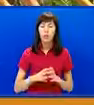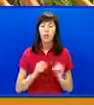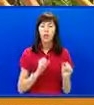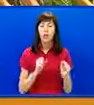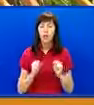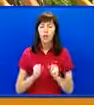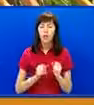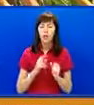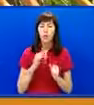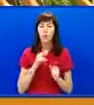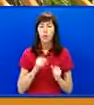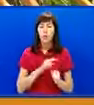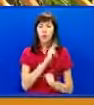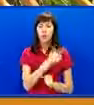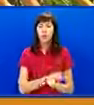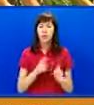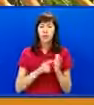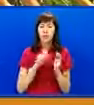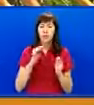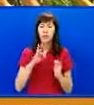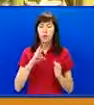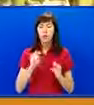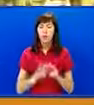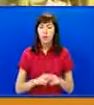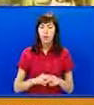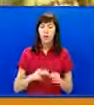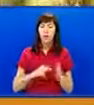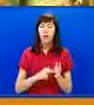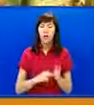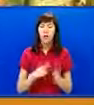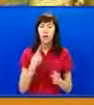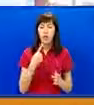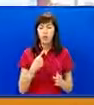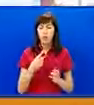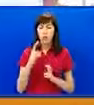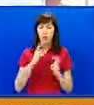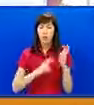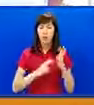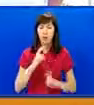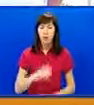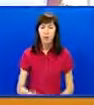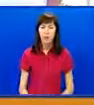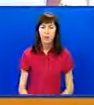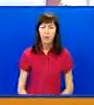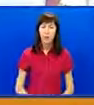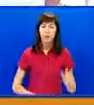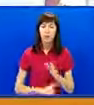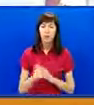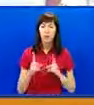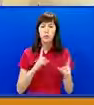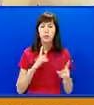хранению кукурузы. Мощность 10 тысяч тонн. В этом году планируем построить еще 1 завод. В ходе семинара